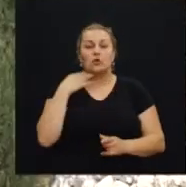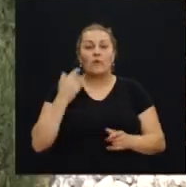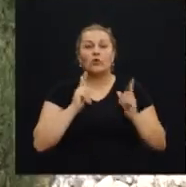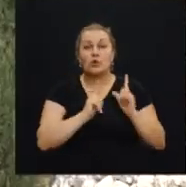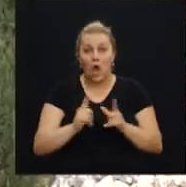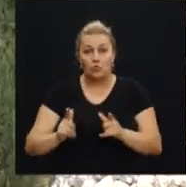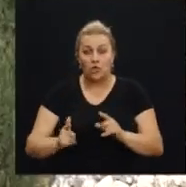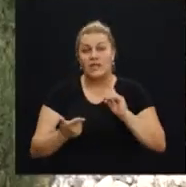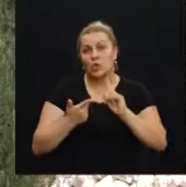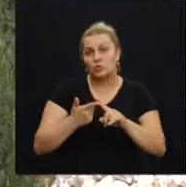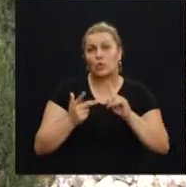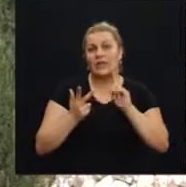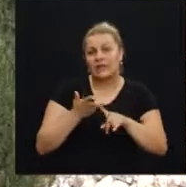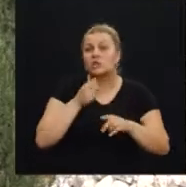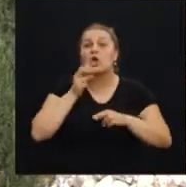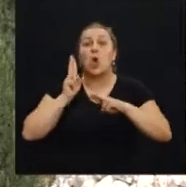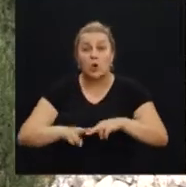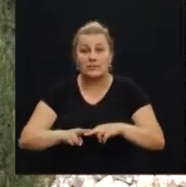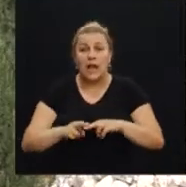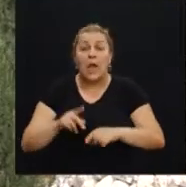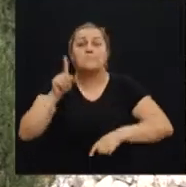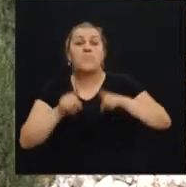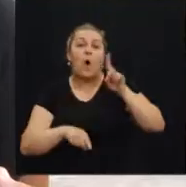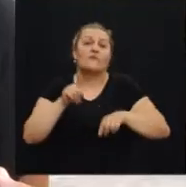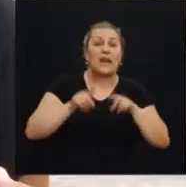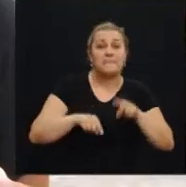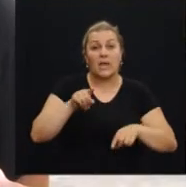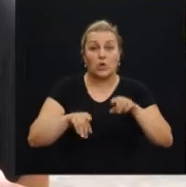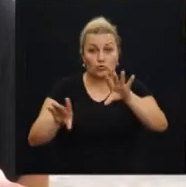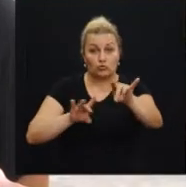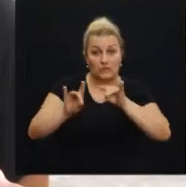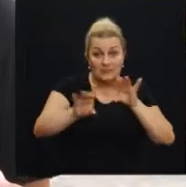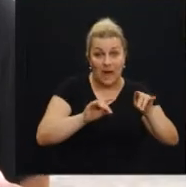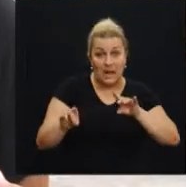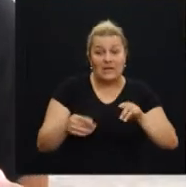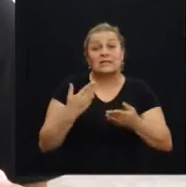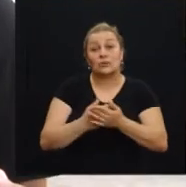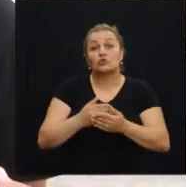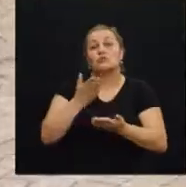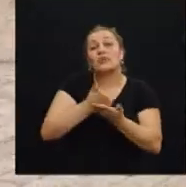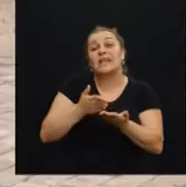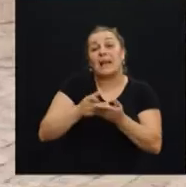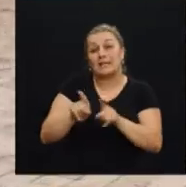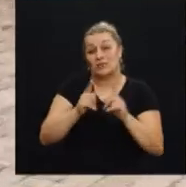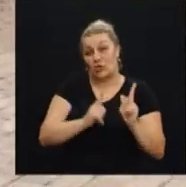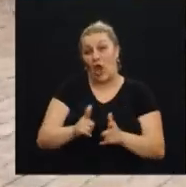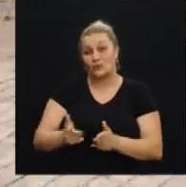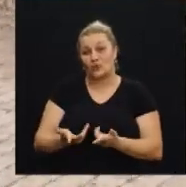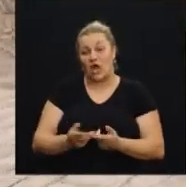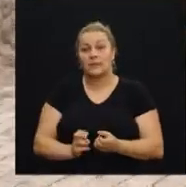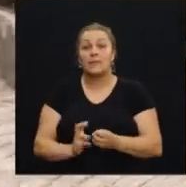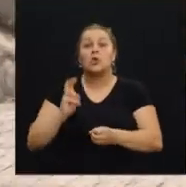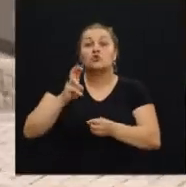druga, treća i ostale su se povremeno uzimale iza toga jer smo isto naoružanje dijelili. Sudjelujući u